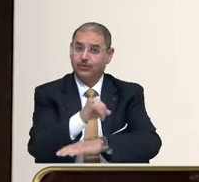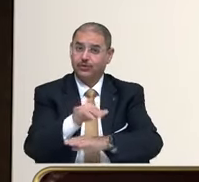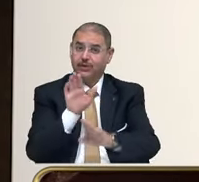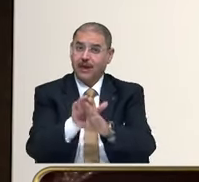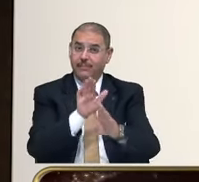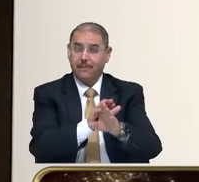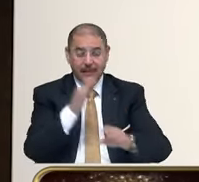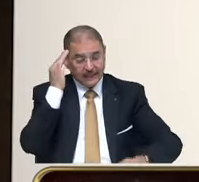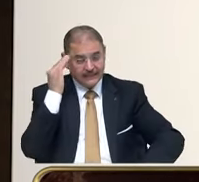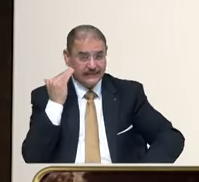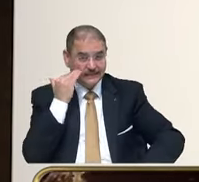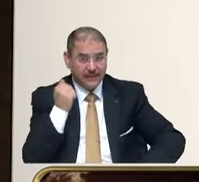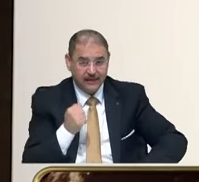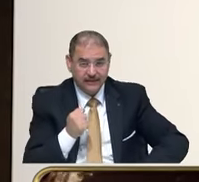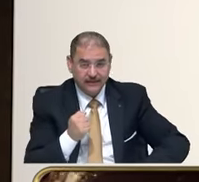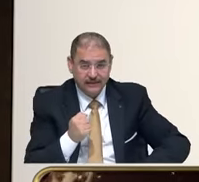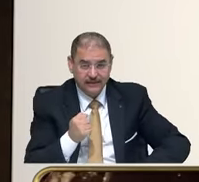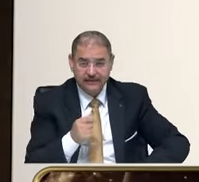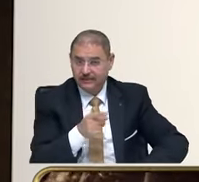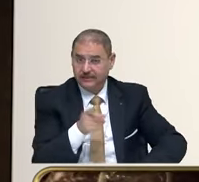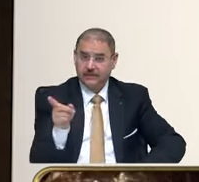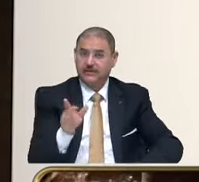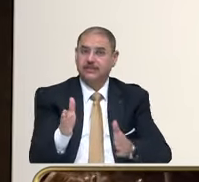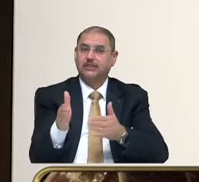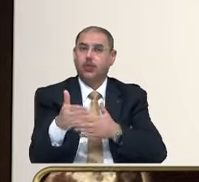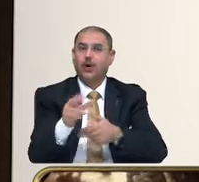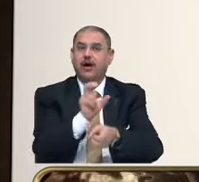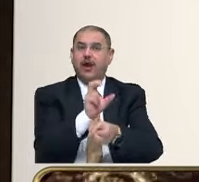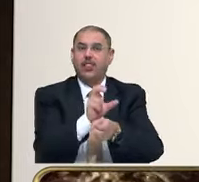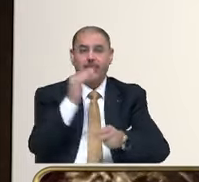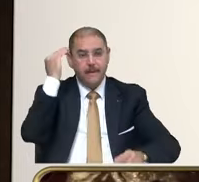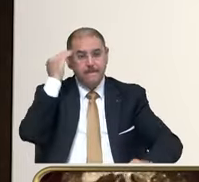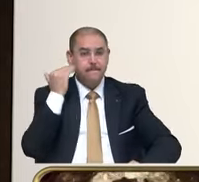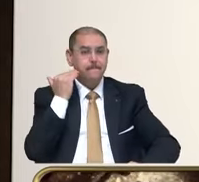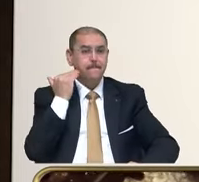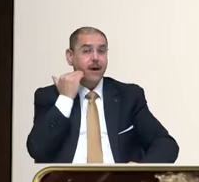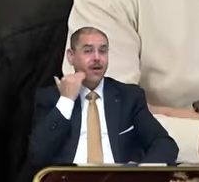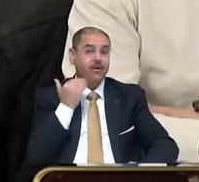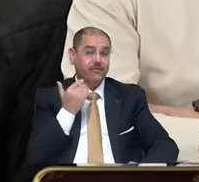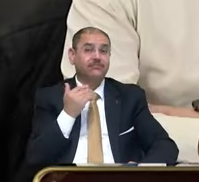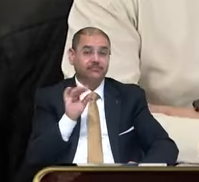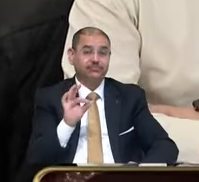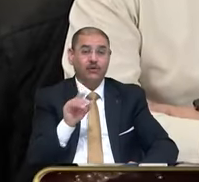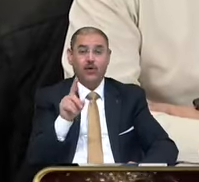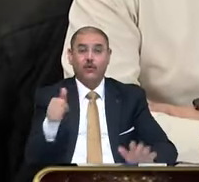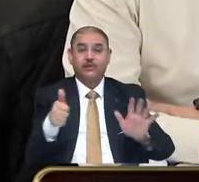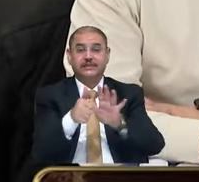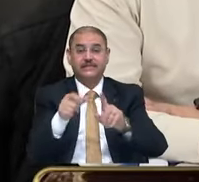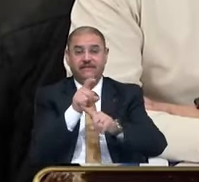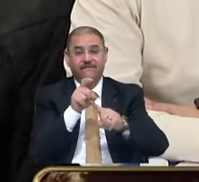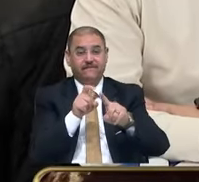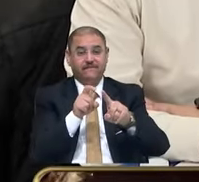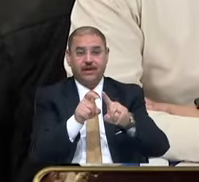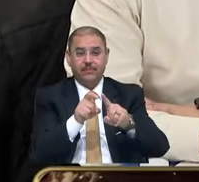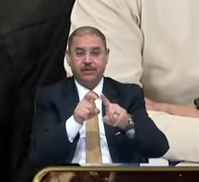النساء، وخاصة من وجهة نظر المبحوثات صندوق إقراض المرأة. كان في 61% من السيدات أشاروا